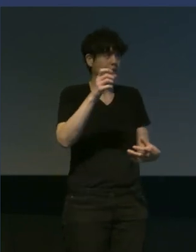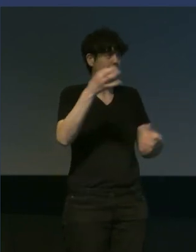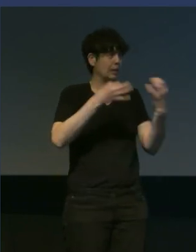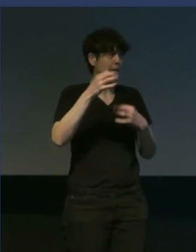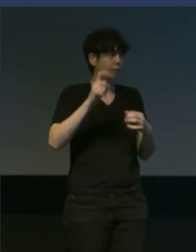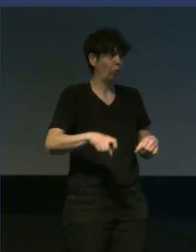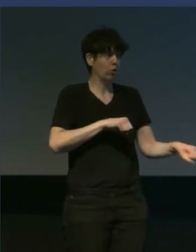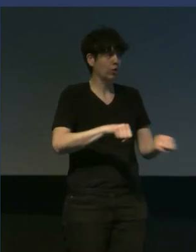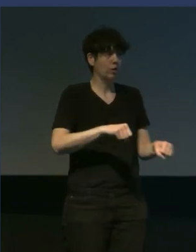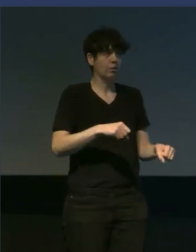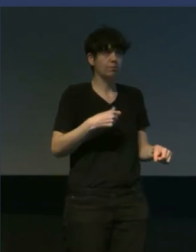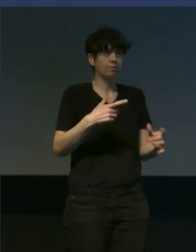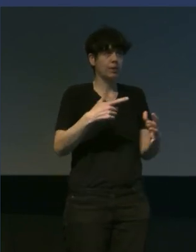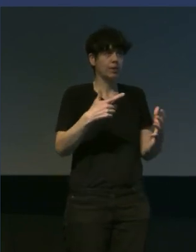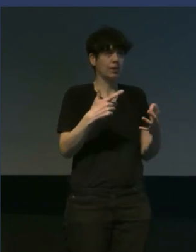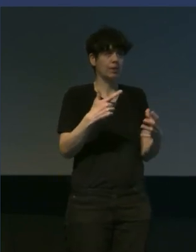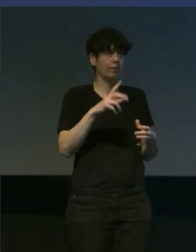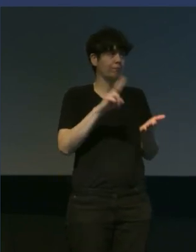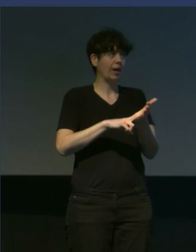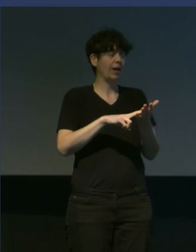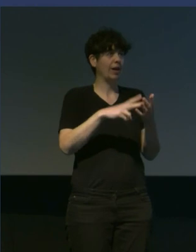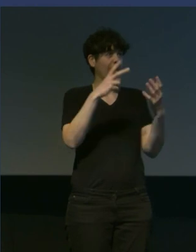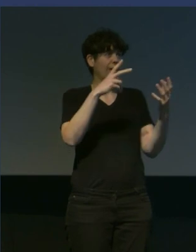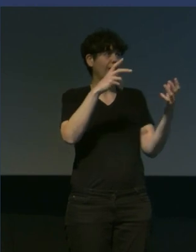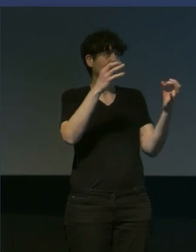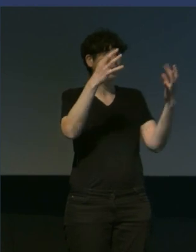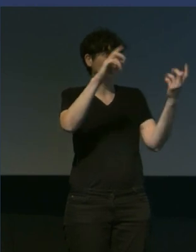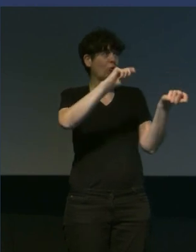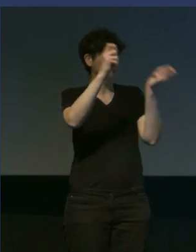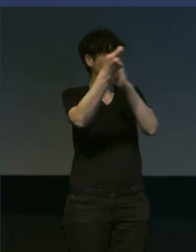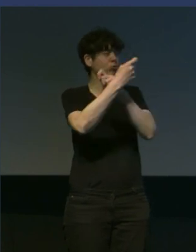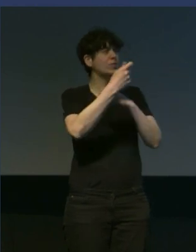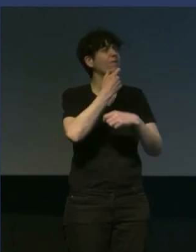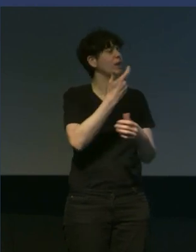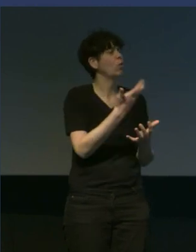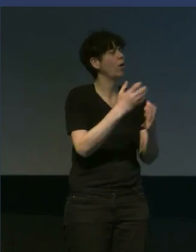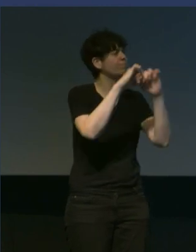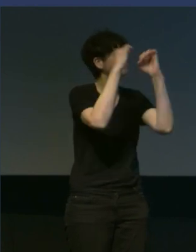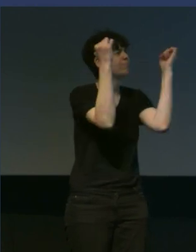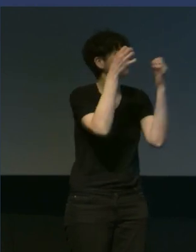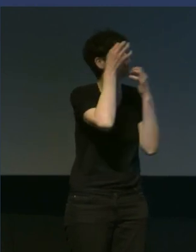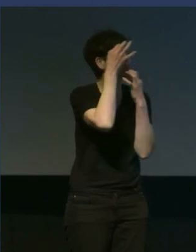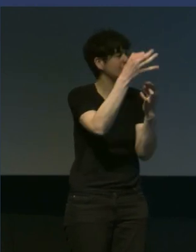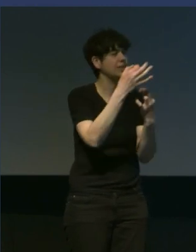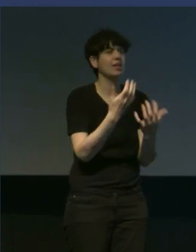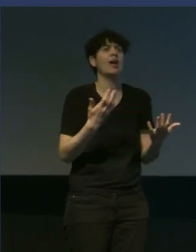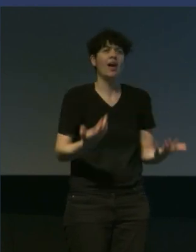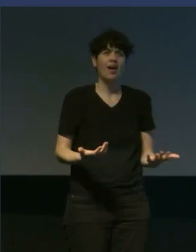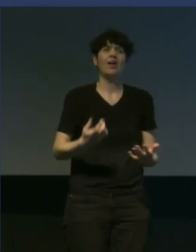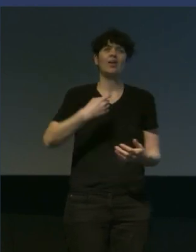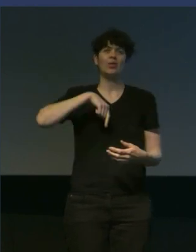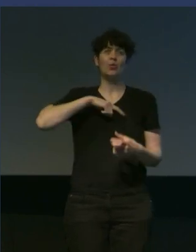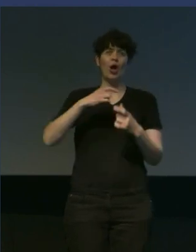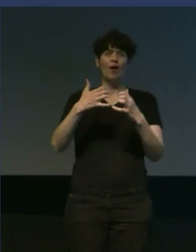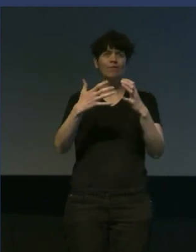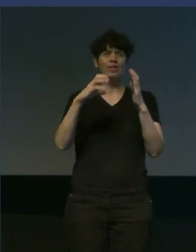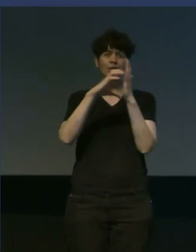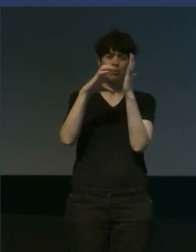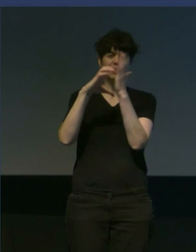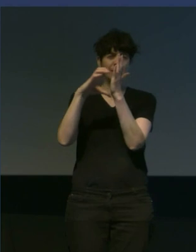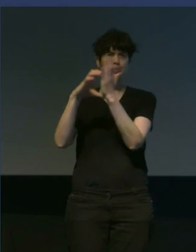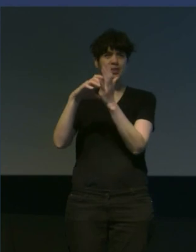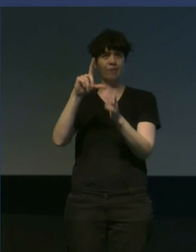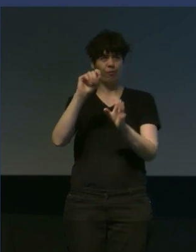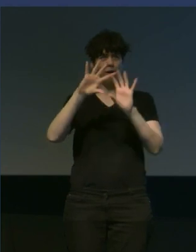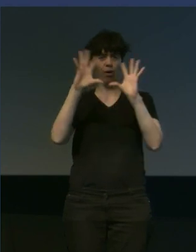en vrai, je ne sais pas trop ce que c'est le changement climatique. Je vais être honnête avec vous, je ne sais pas trop. Donc, on avait envie, en 20 chapitres, de leur expliquer tous les tenants et